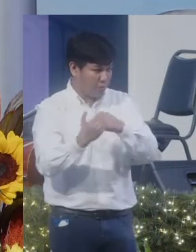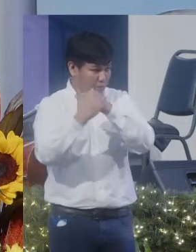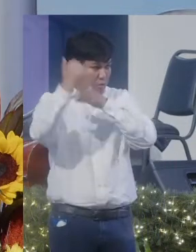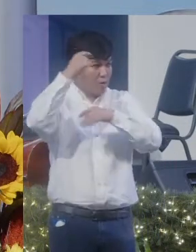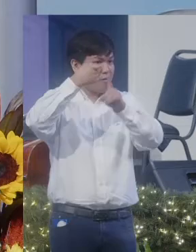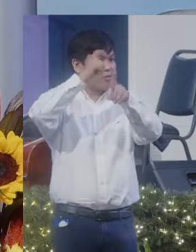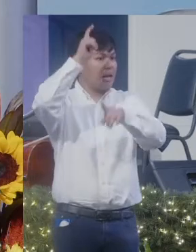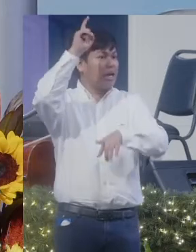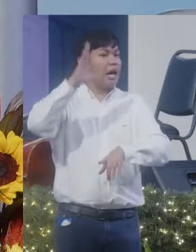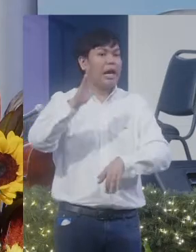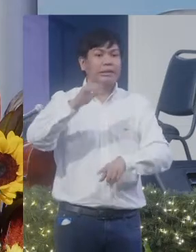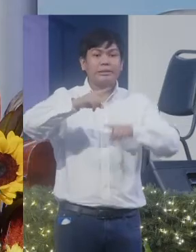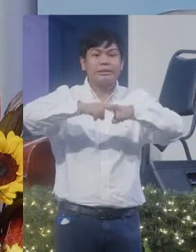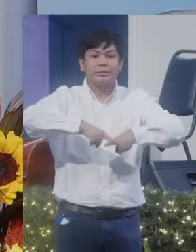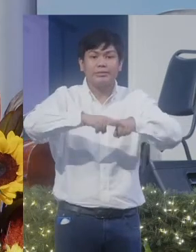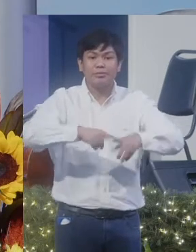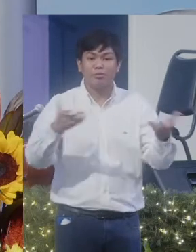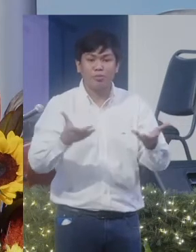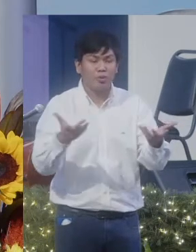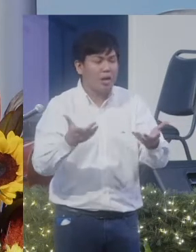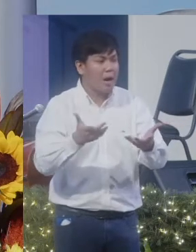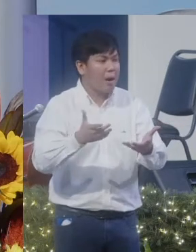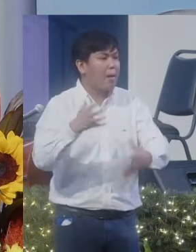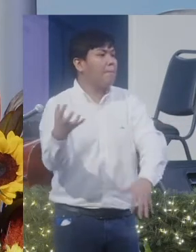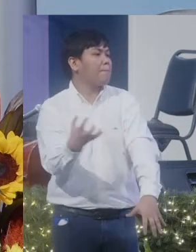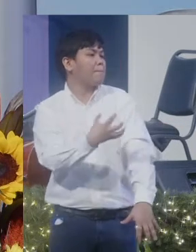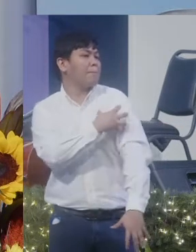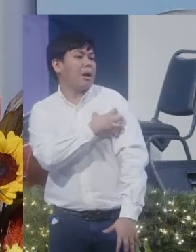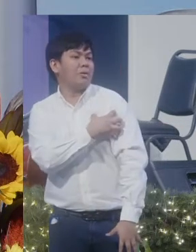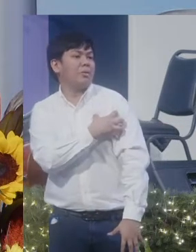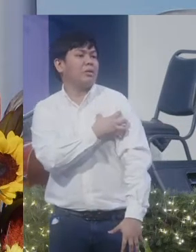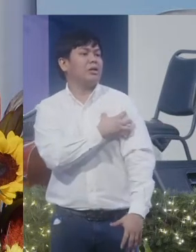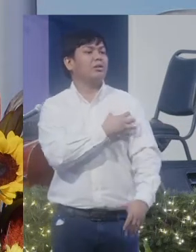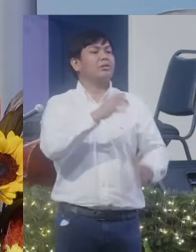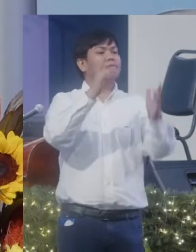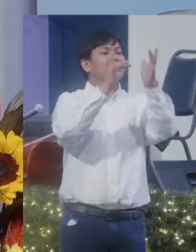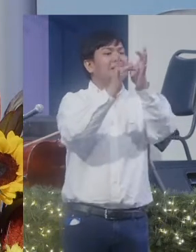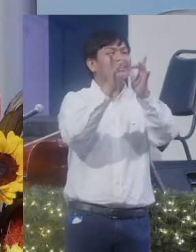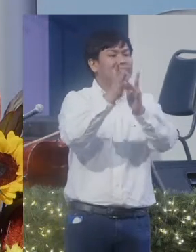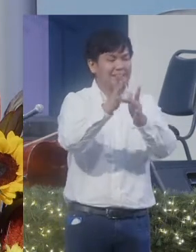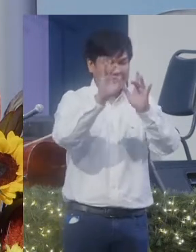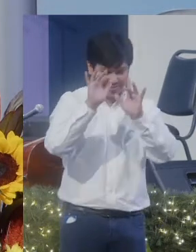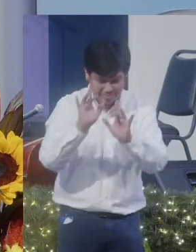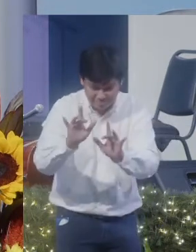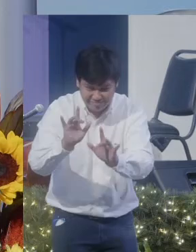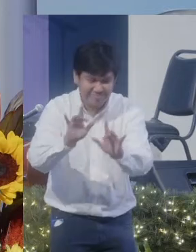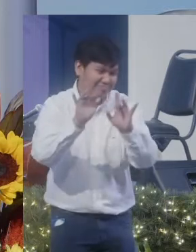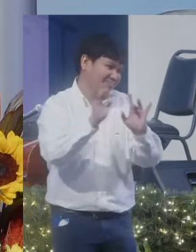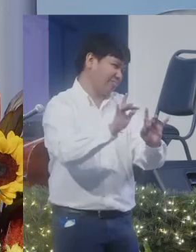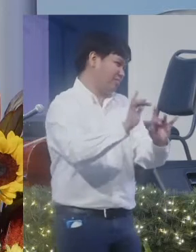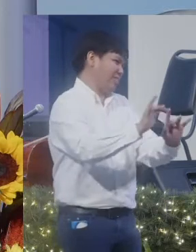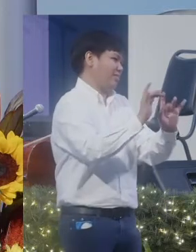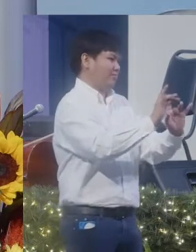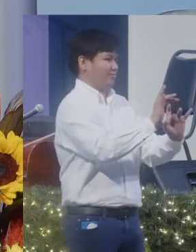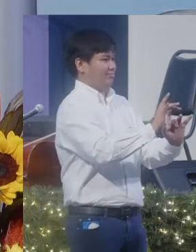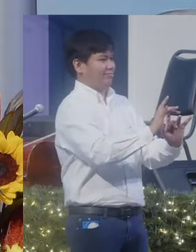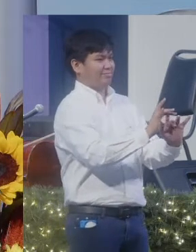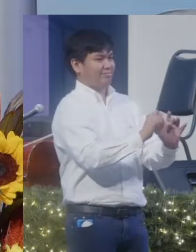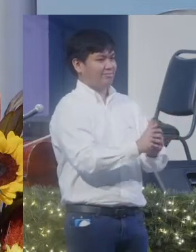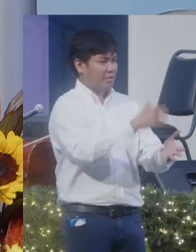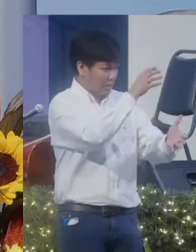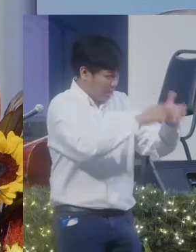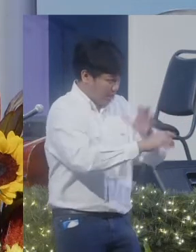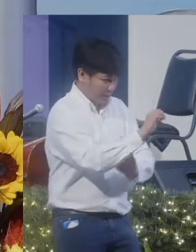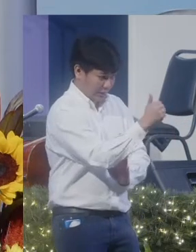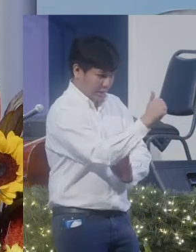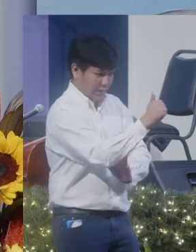Diyos, nakasandig ito sa makapangyarihang kahabagan ng ating dakilang tagapagligtas. Tignan niyo yung chapter 10.